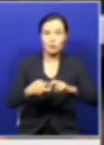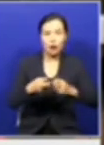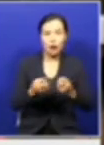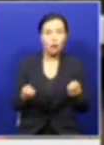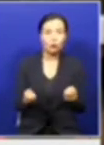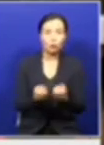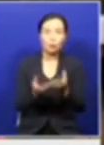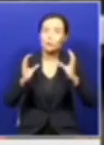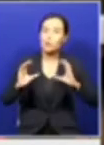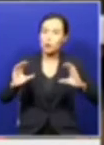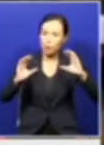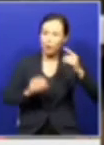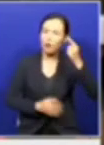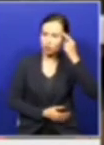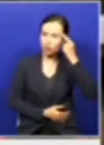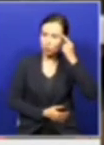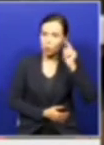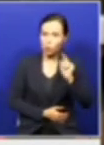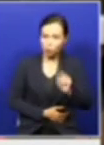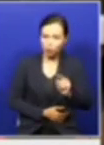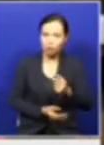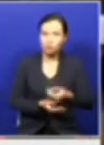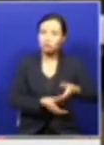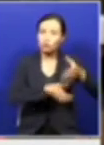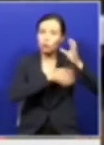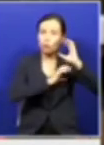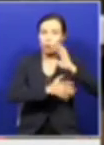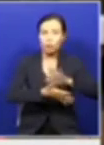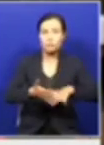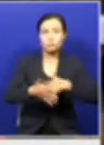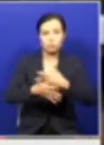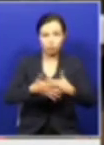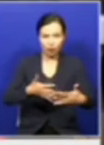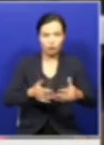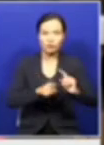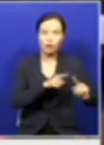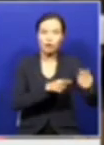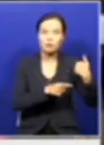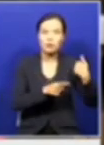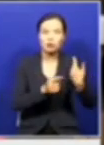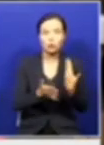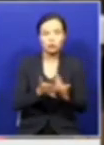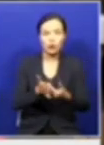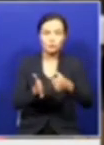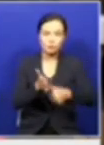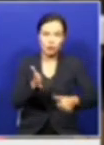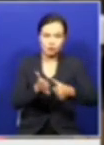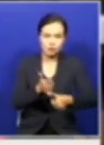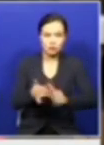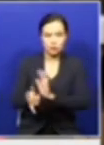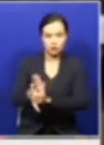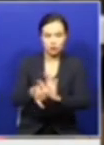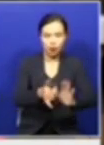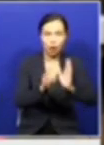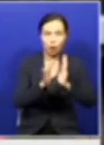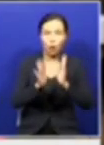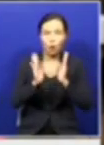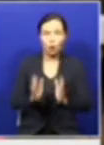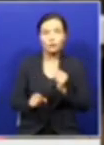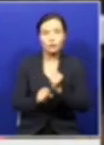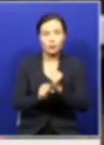รัฐบาลเองน่าที่จะได้ทบทวนมาตรการในเรื่องของการเสียภาษีเงินได้บุคคลธรรมด